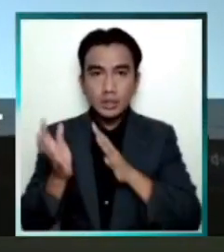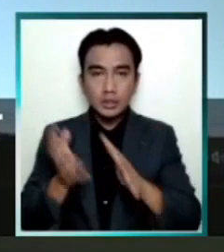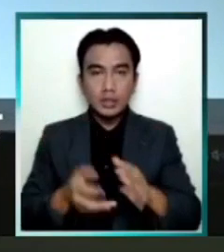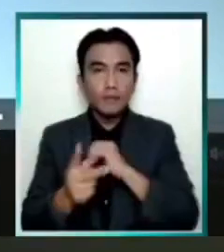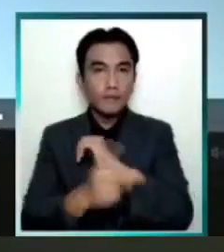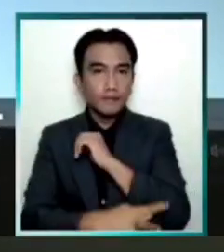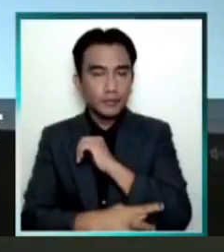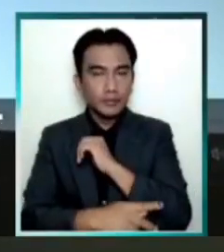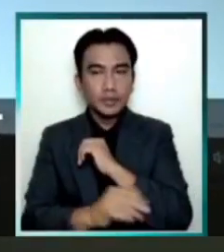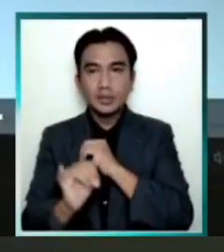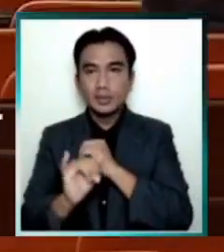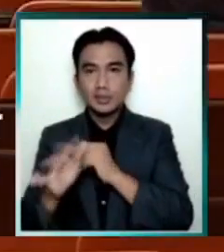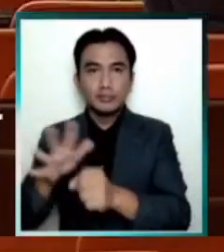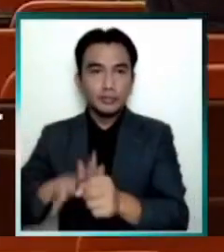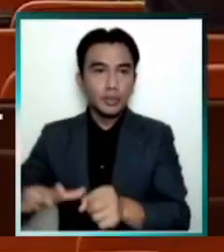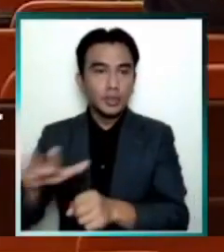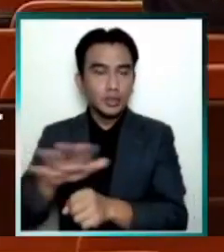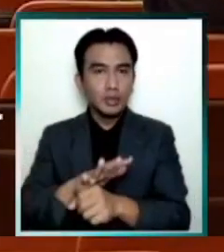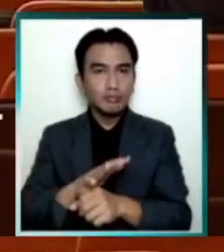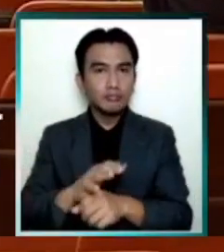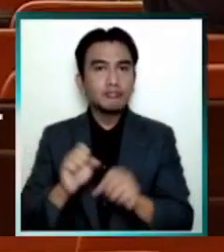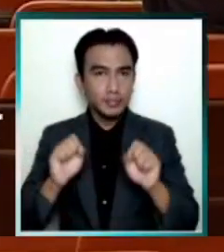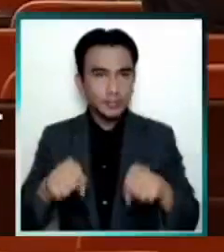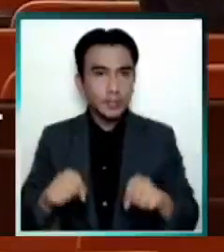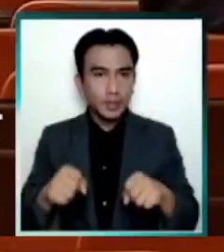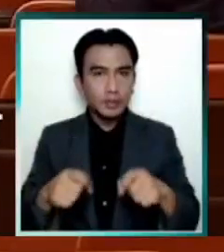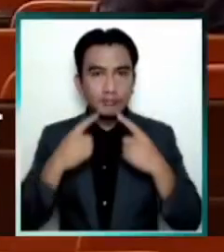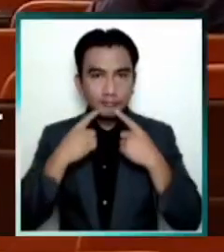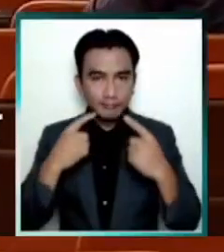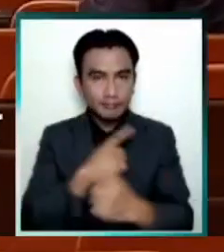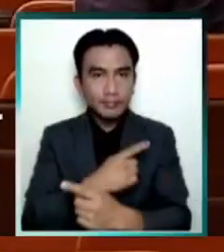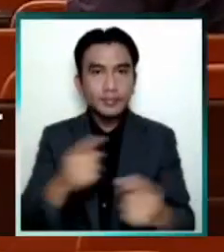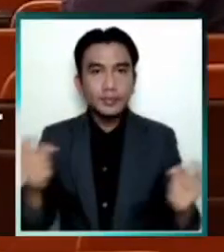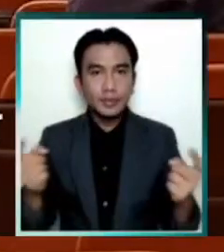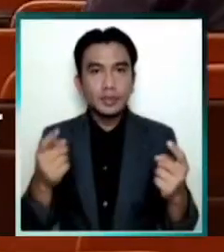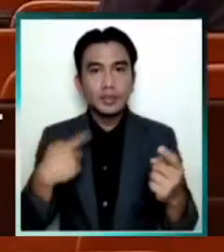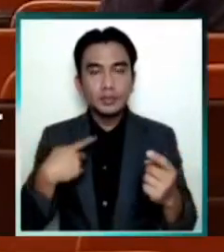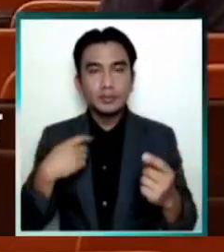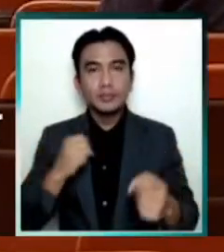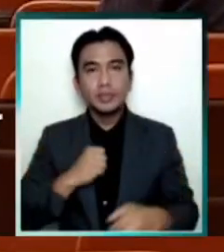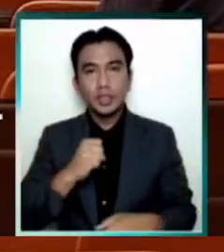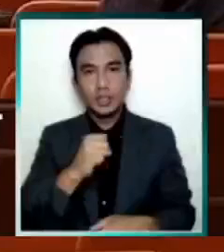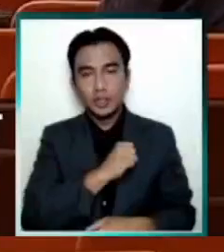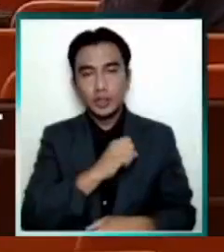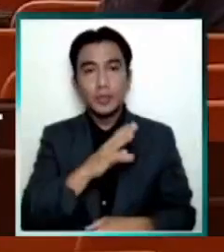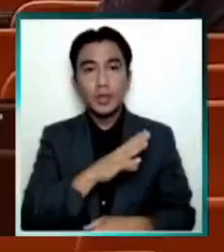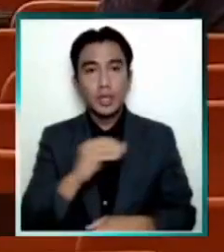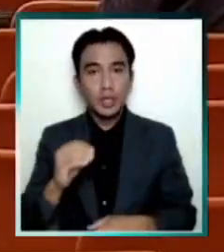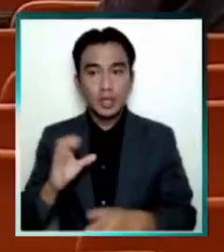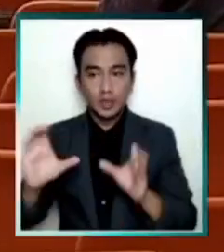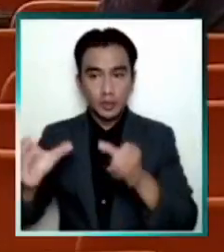posibleng maiproklama na raw ang mga nanalong senador at party list sa loob ng linggong ito.